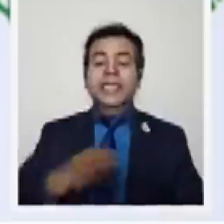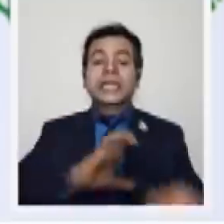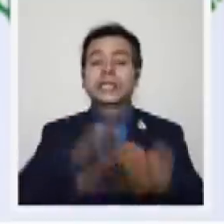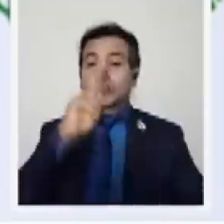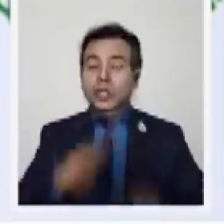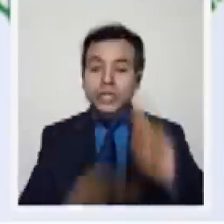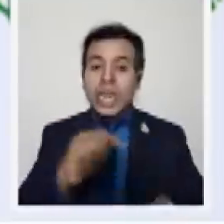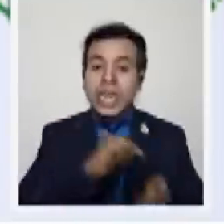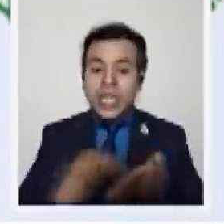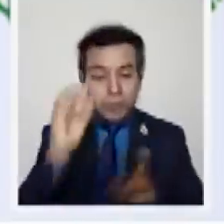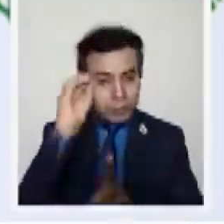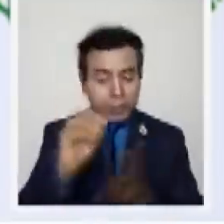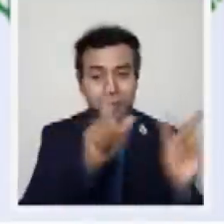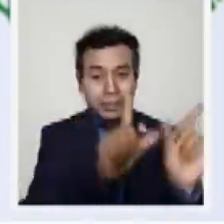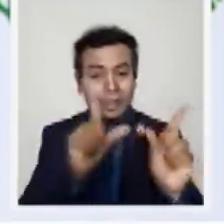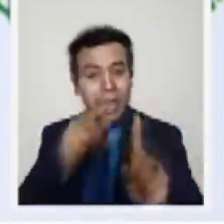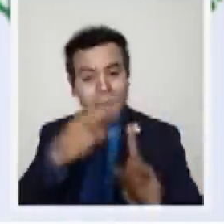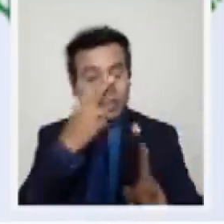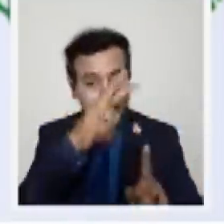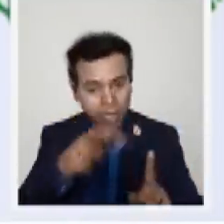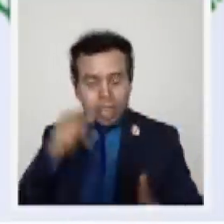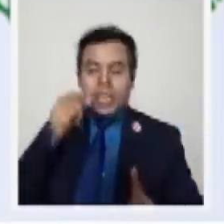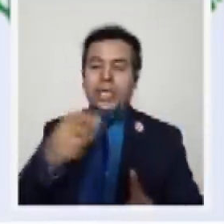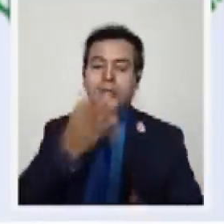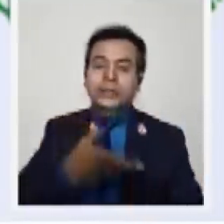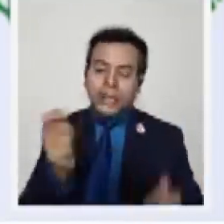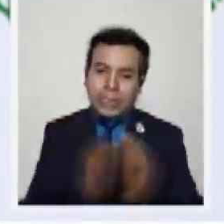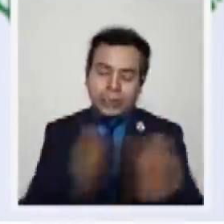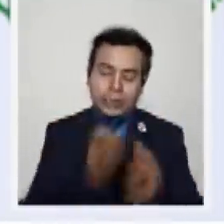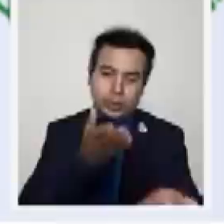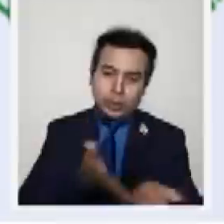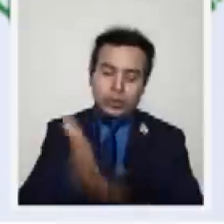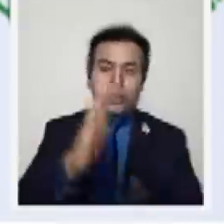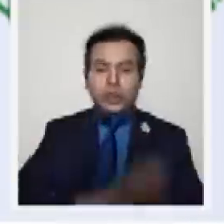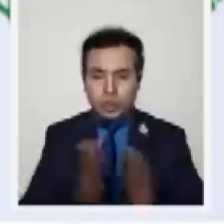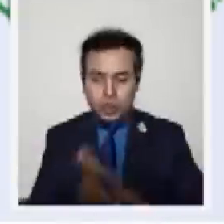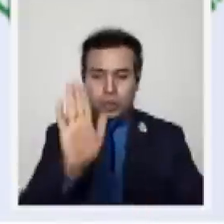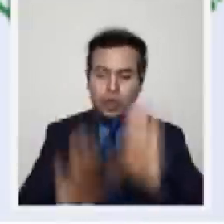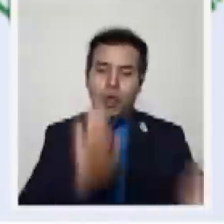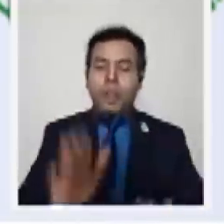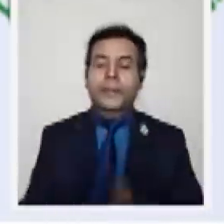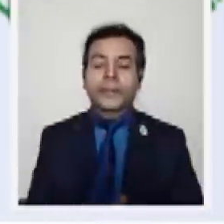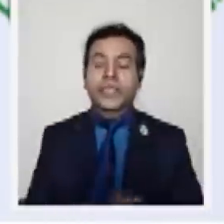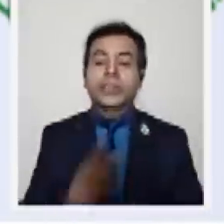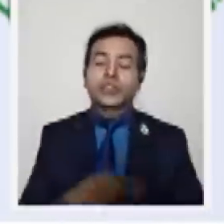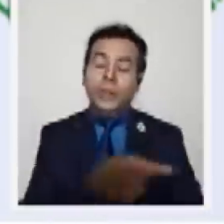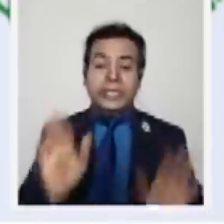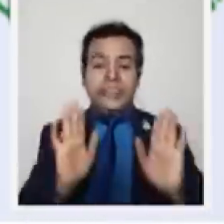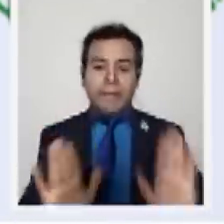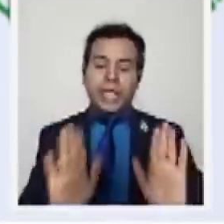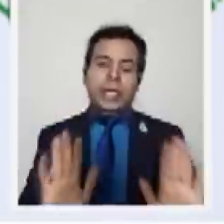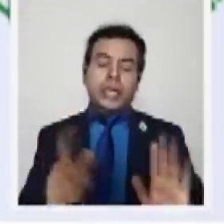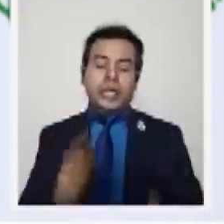DGHS ওয়েবসাইটে দেওয়া আছে সেই নির্দেশনা অনুযায়ী আমরা পারিবারিক কবরস্থানে এই দাফন ক্রিয়া করতে পারি